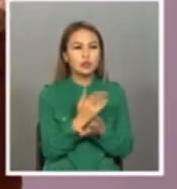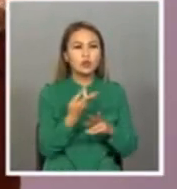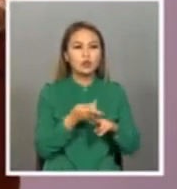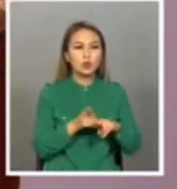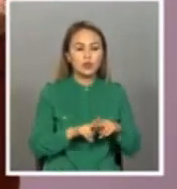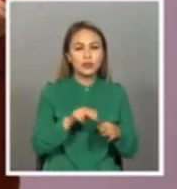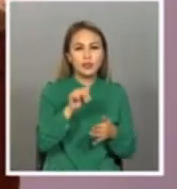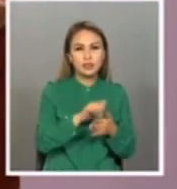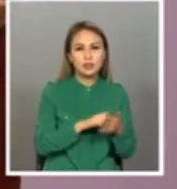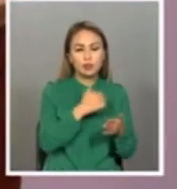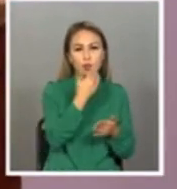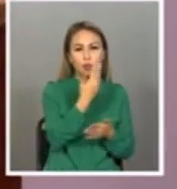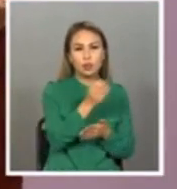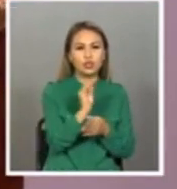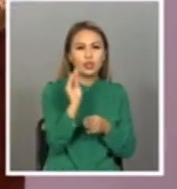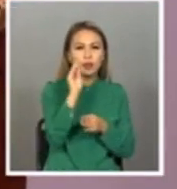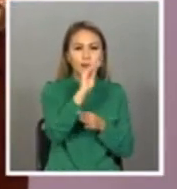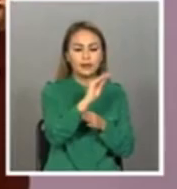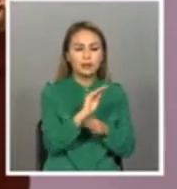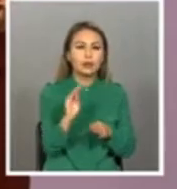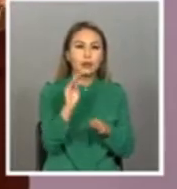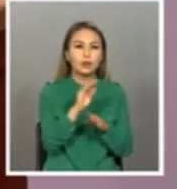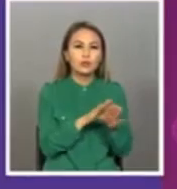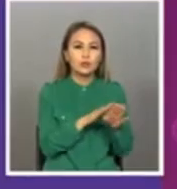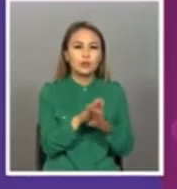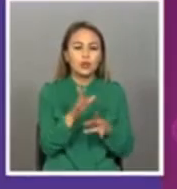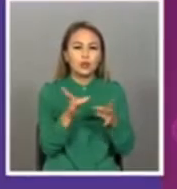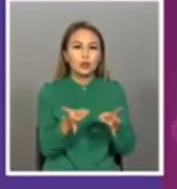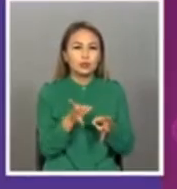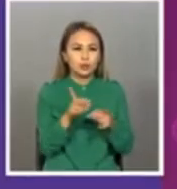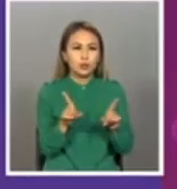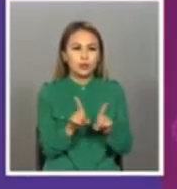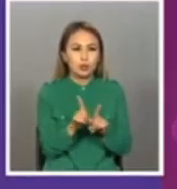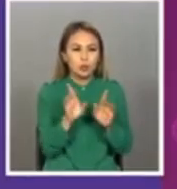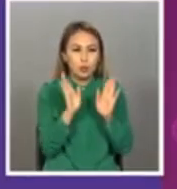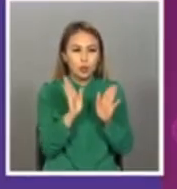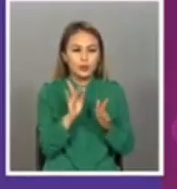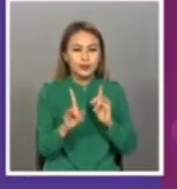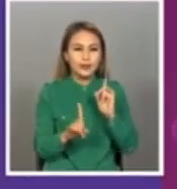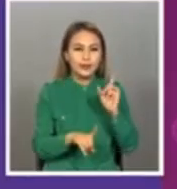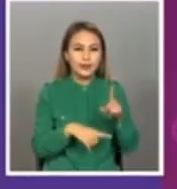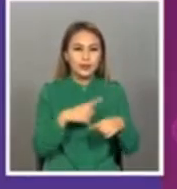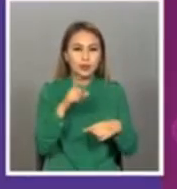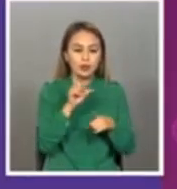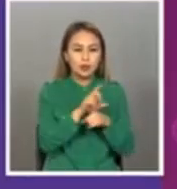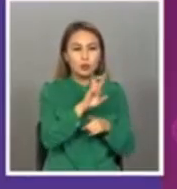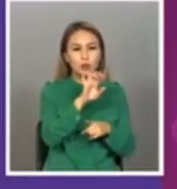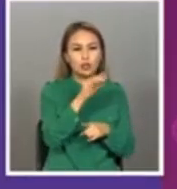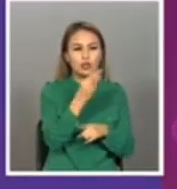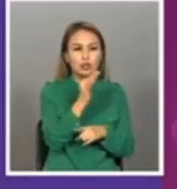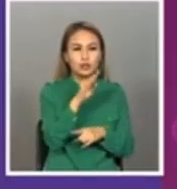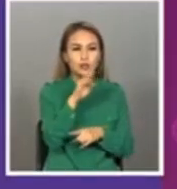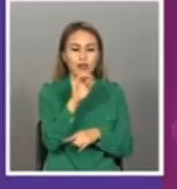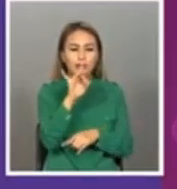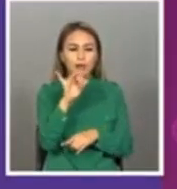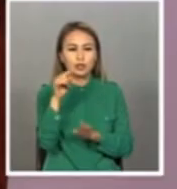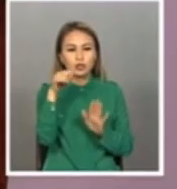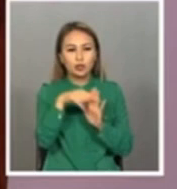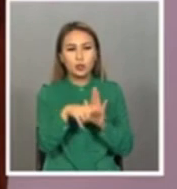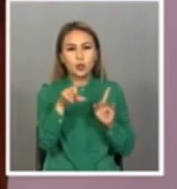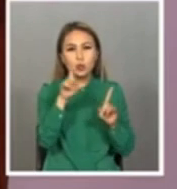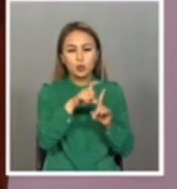оған жалғанатын қосымша да жіңішке болады. Келесі сөз «бүршіктері». Түбір сөздегі